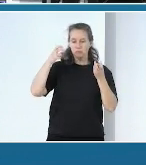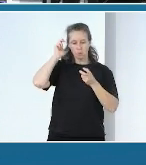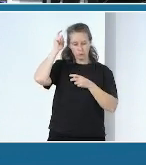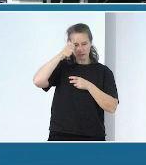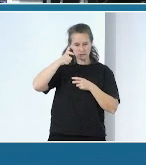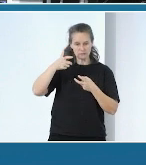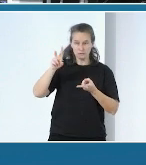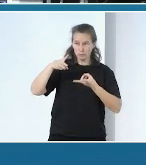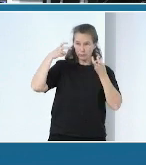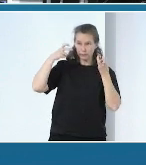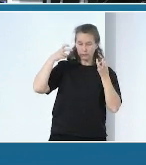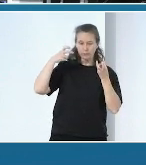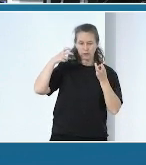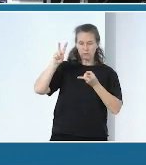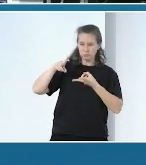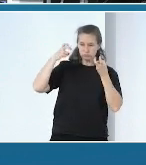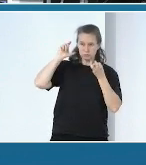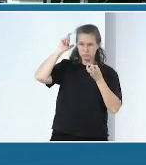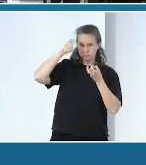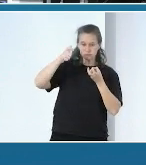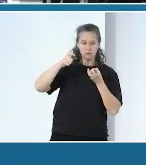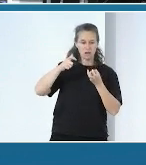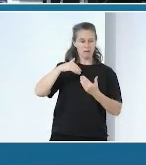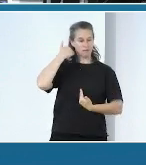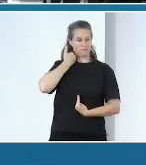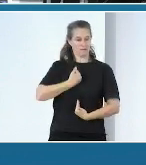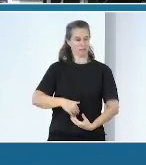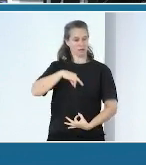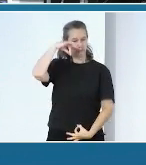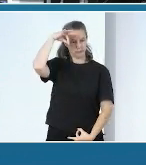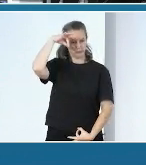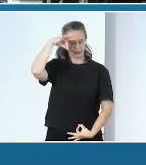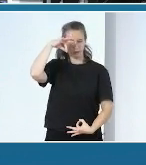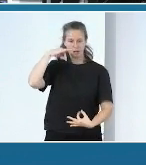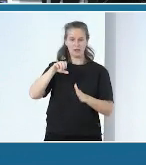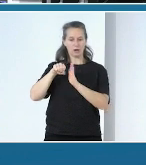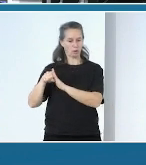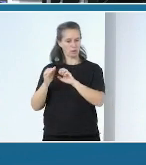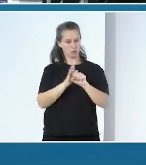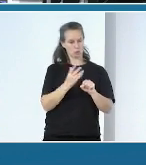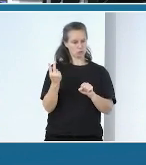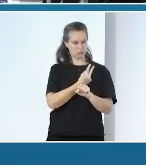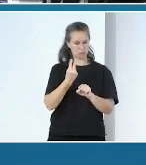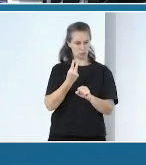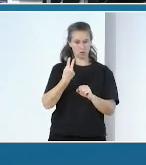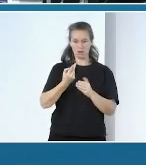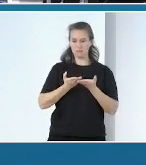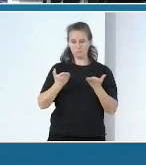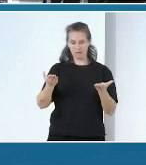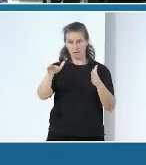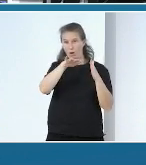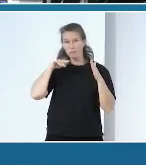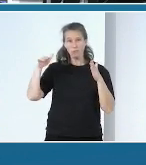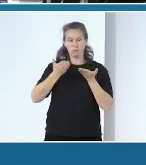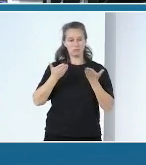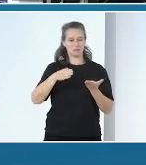perceptivo-cognitif, au niveau de la perception et de la cognition, la verticalité, comme la dichotomie de la droite et de la gauche, ça simplifie l'environnement.